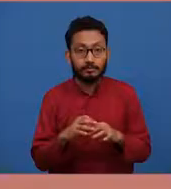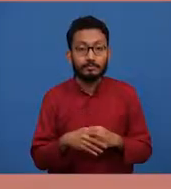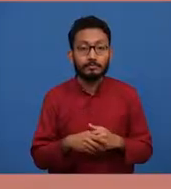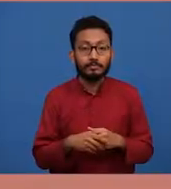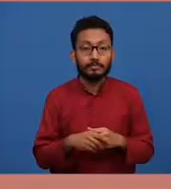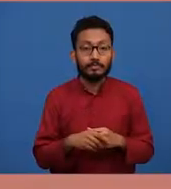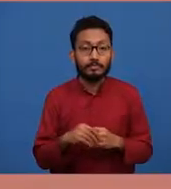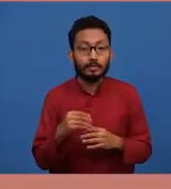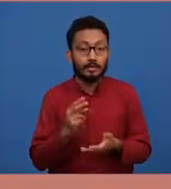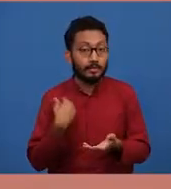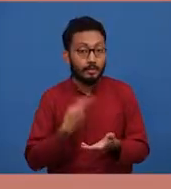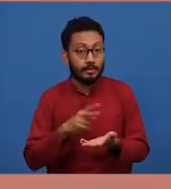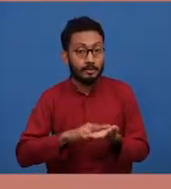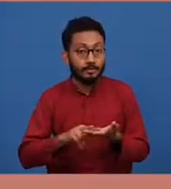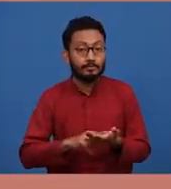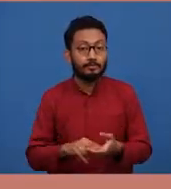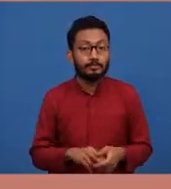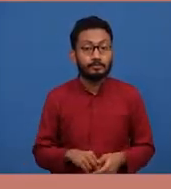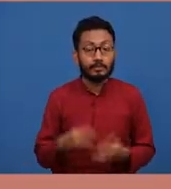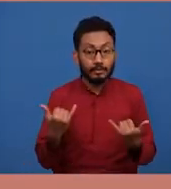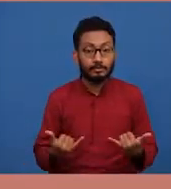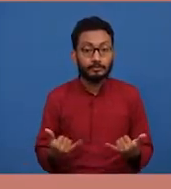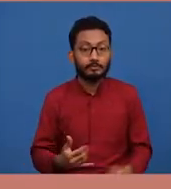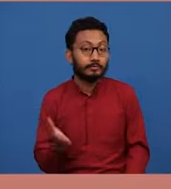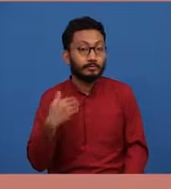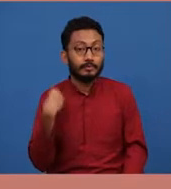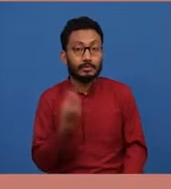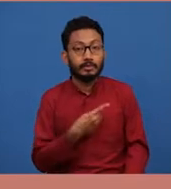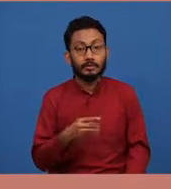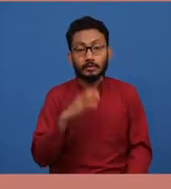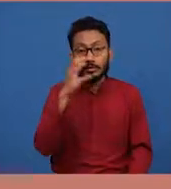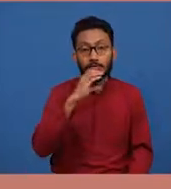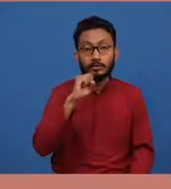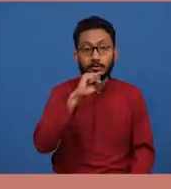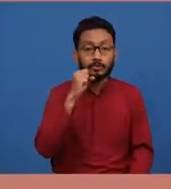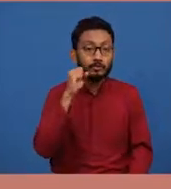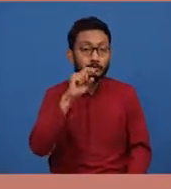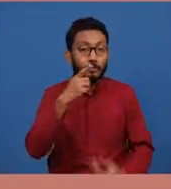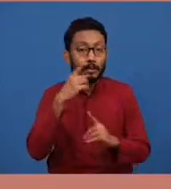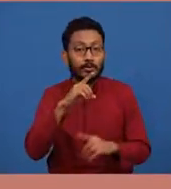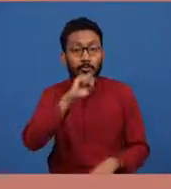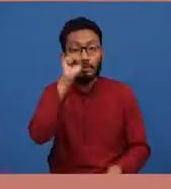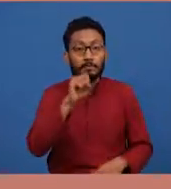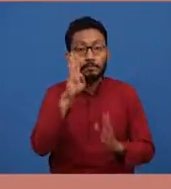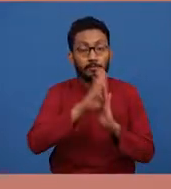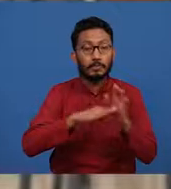tadi. Sekarang, mari kita cari jawapan bagi soalan-soalannya.